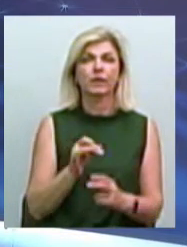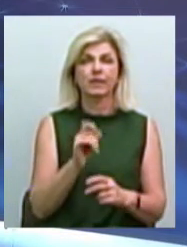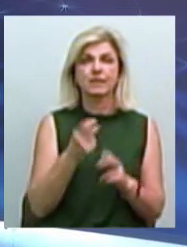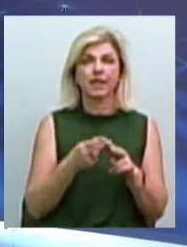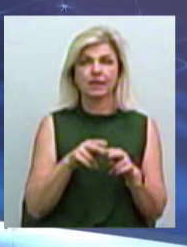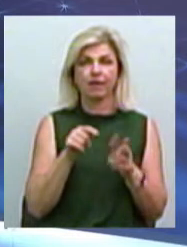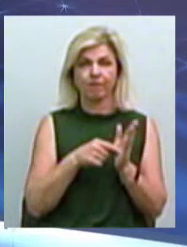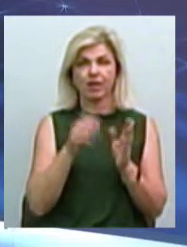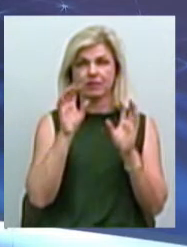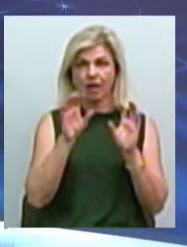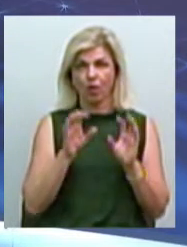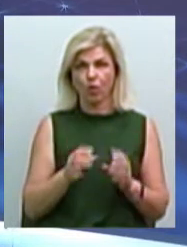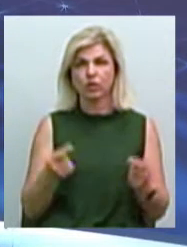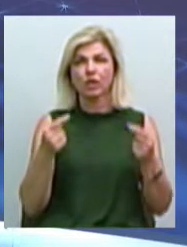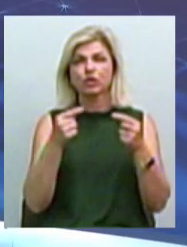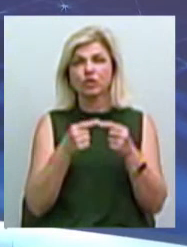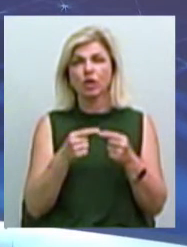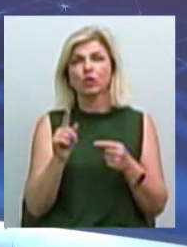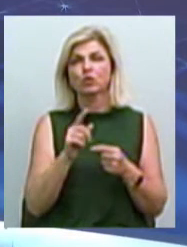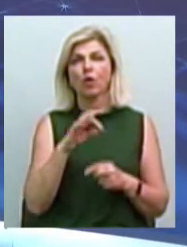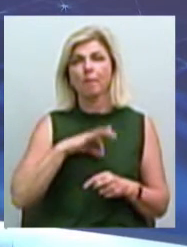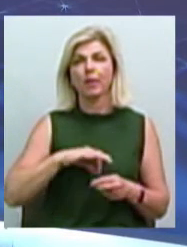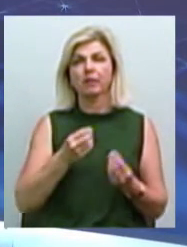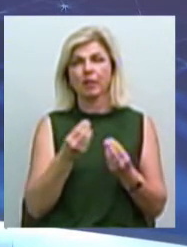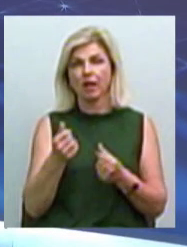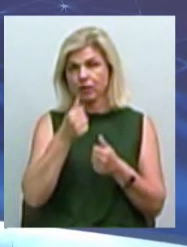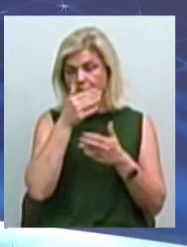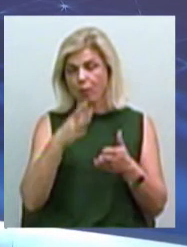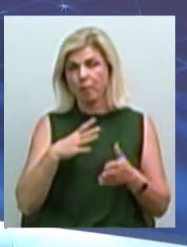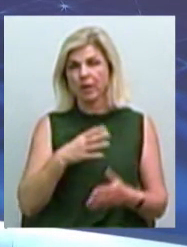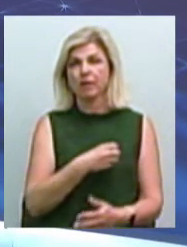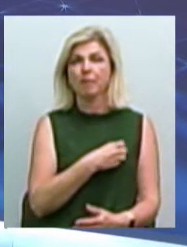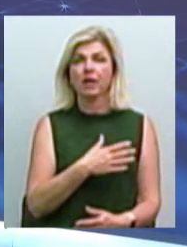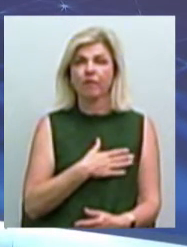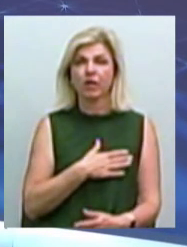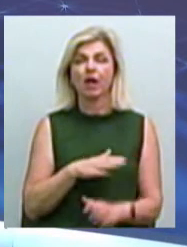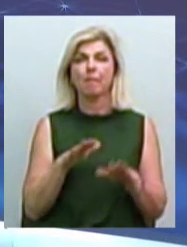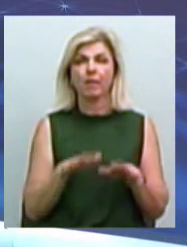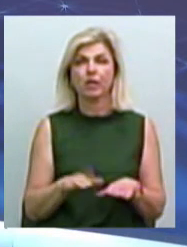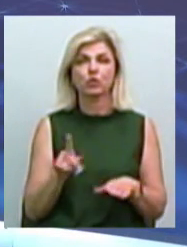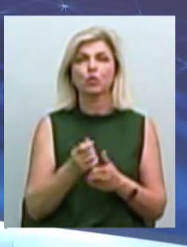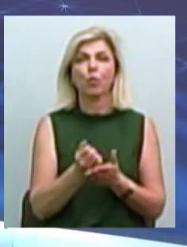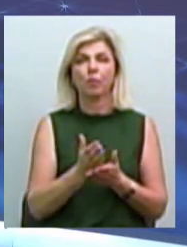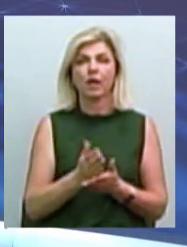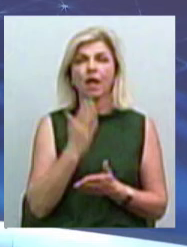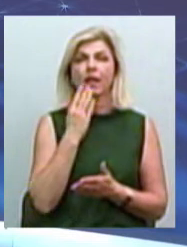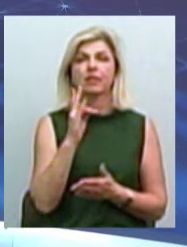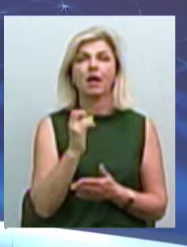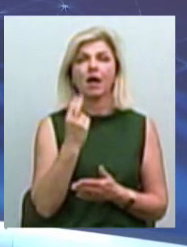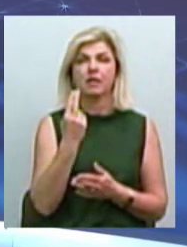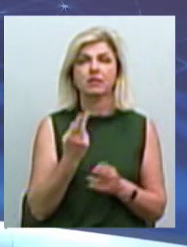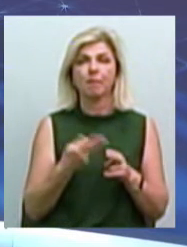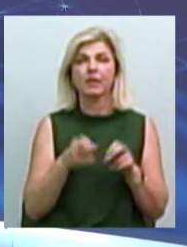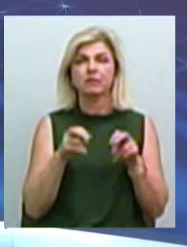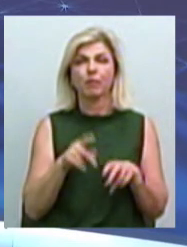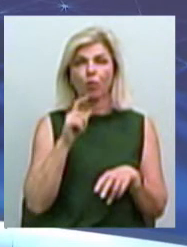котрий чітко визначає, які підприємства не можуть бути приватизовані. Об'єкти, що забезпечують національну безпеку України або приватизація яких створює